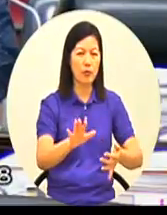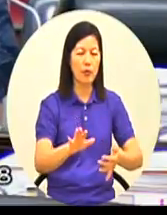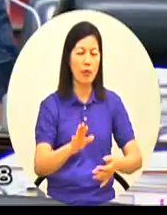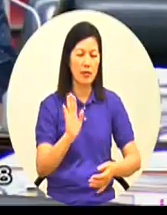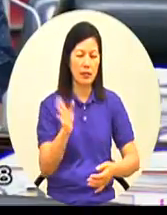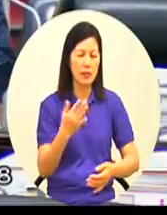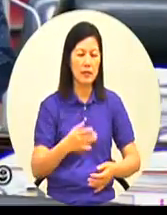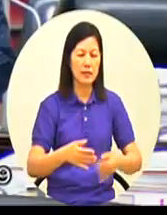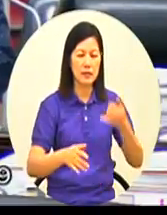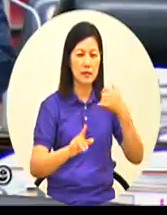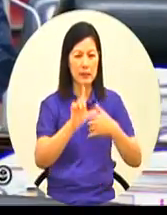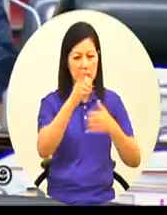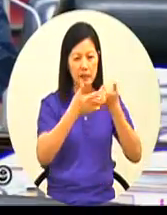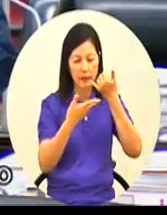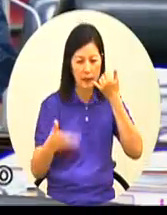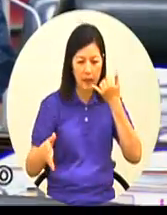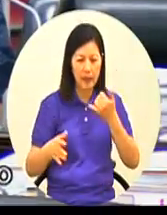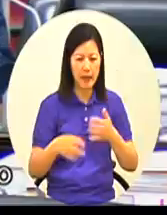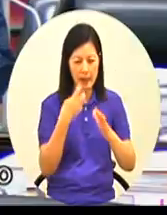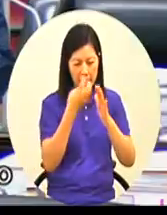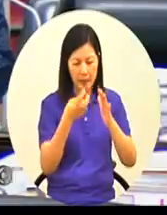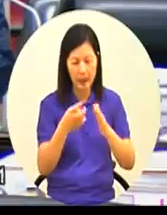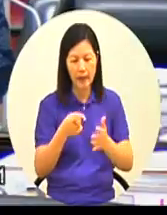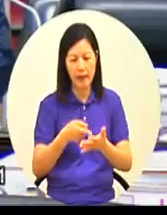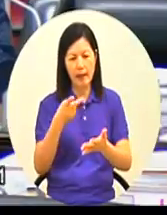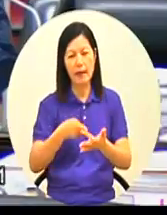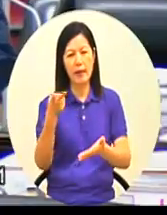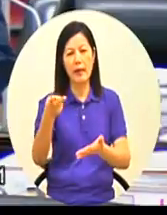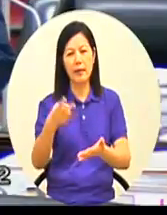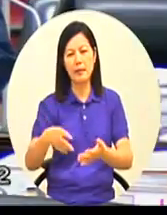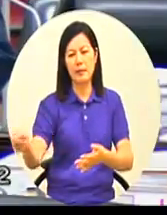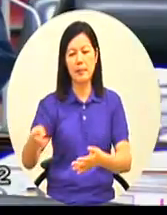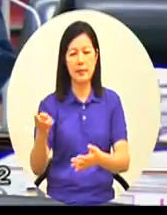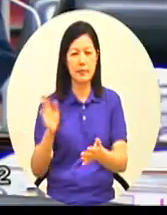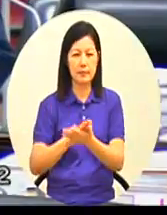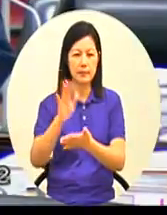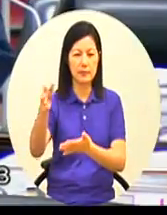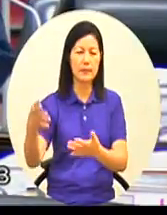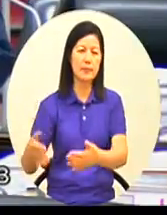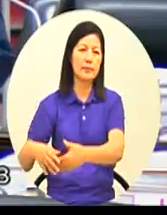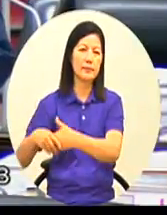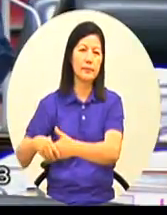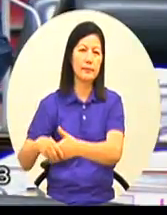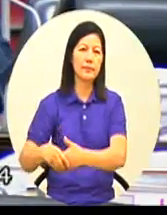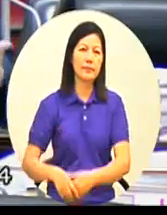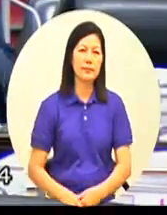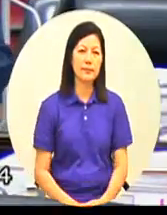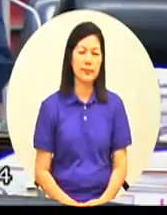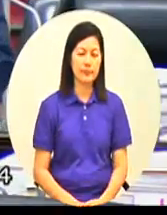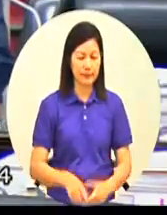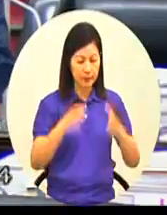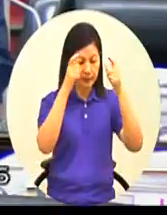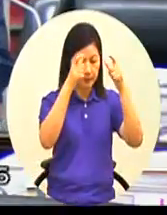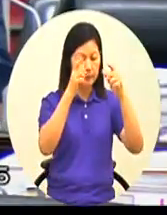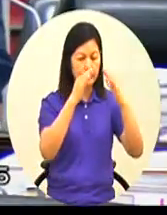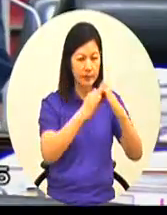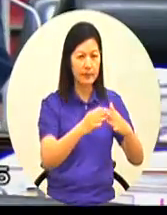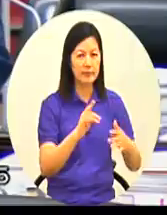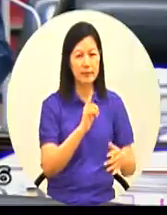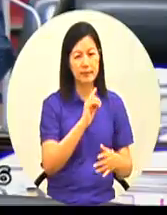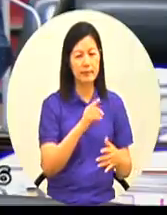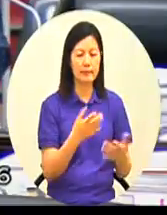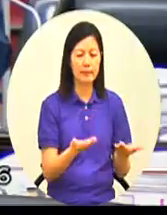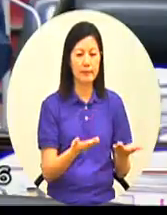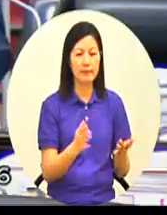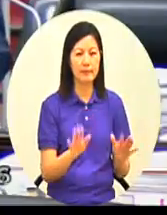么样拜访过一两次，他们就跟他们结为亲家了。那高雄市呢，就还是在友